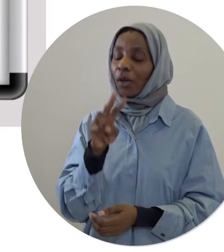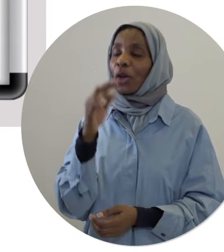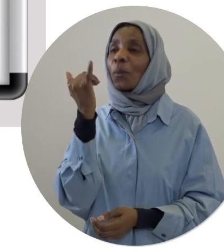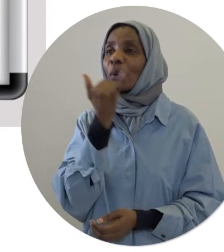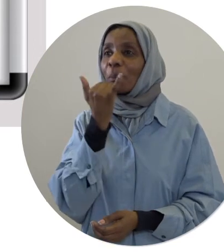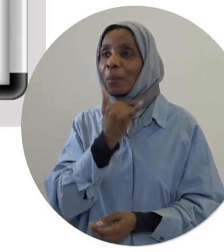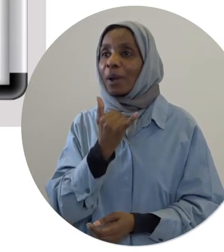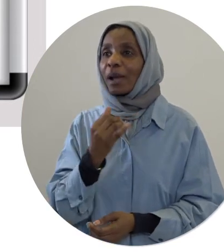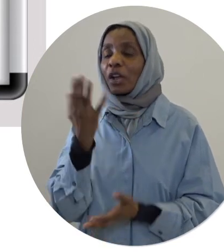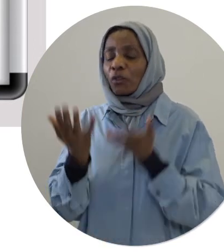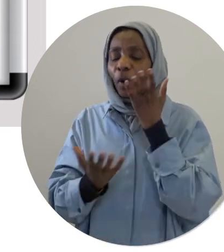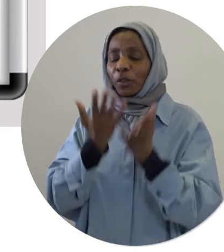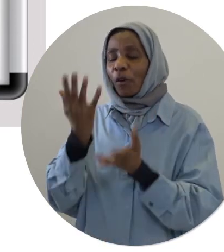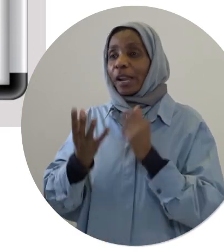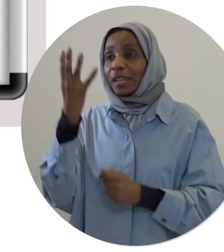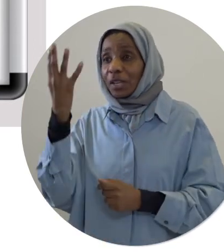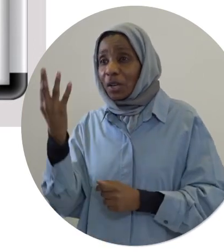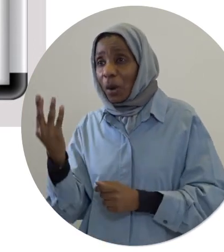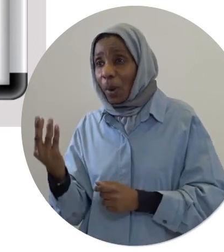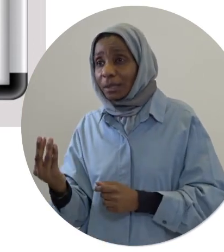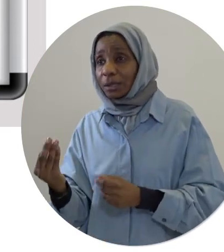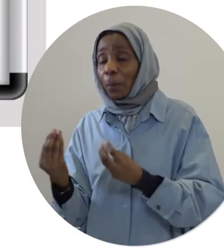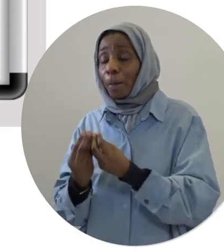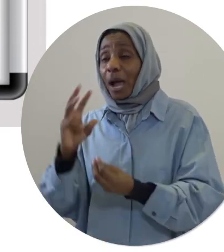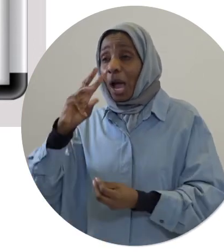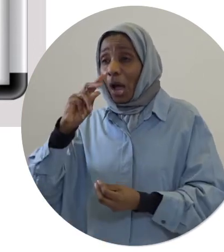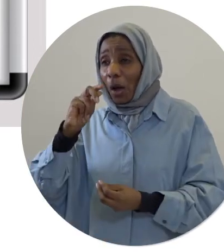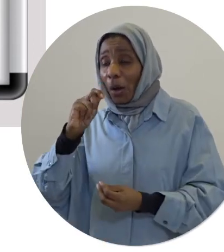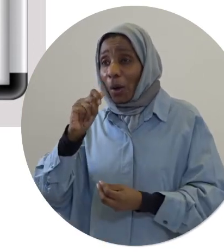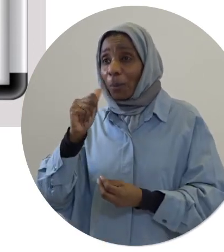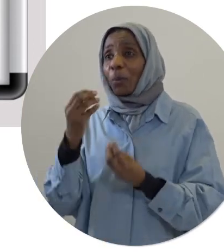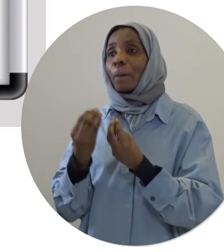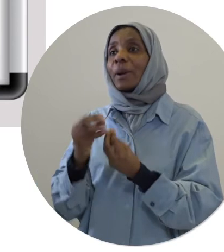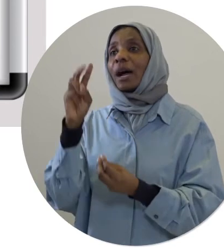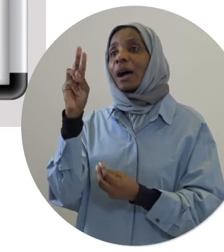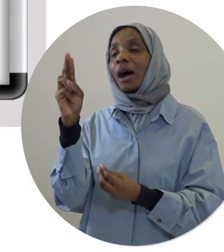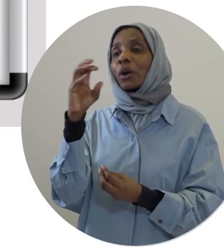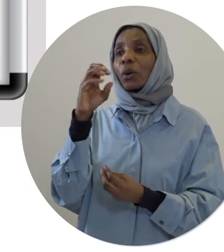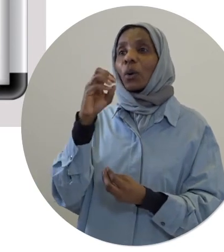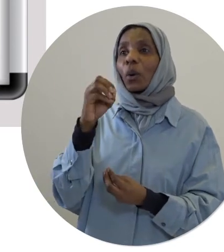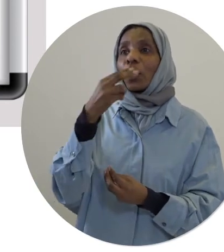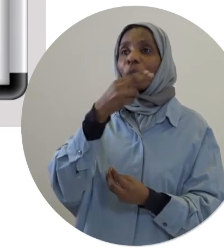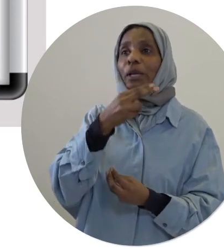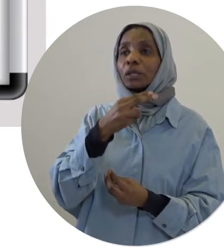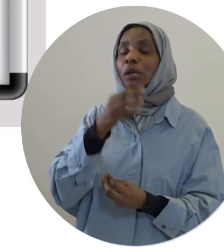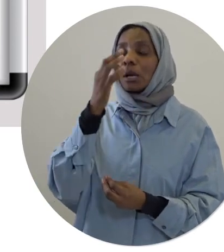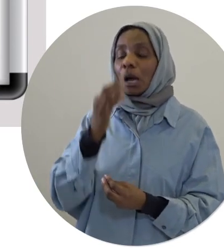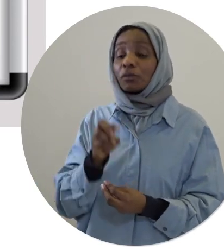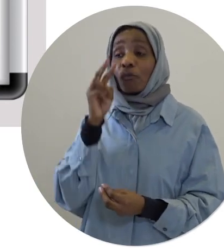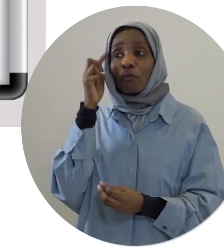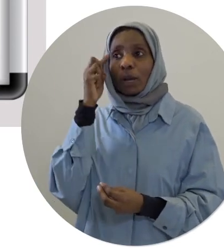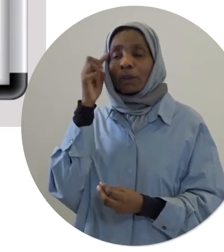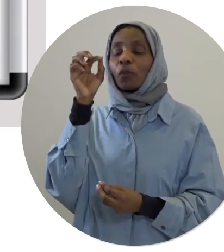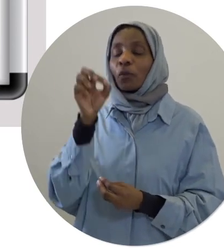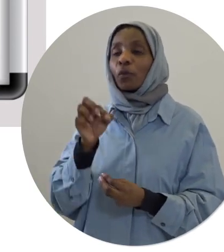ملاحظة مهمة: نواتج تفاعل حمض الكبريتيك المركز مع الكحول تعتمد على درجة حرارة